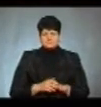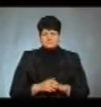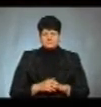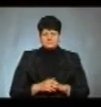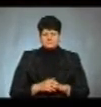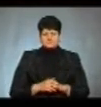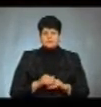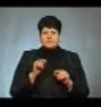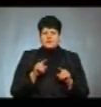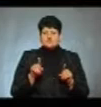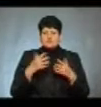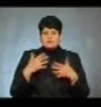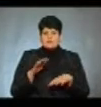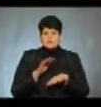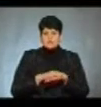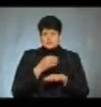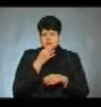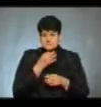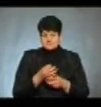Ті, що я вже фактично назвав, це